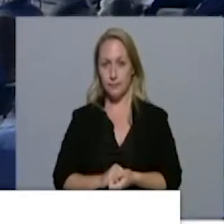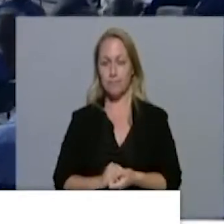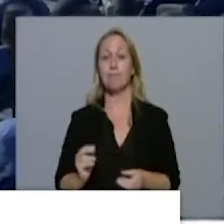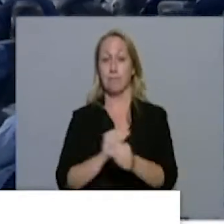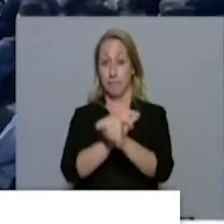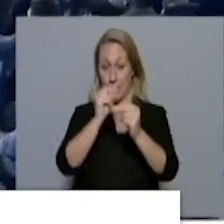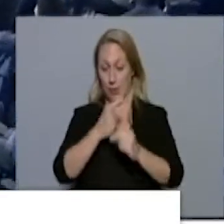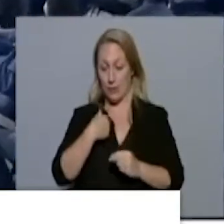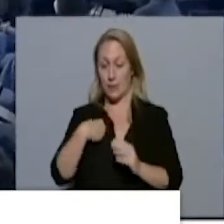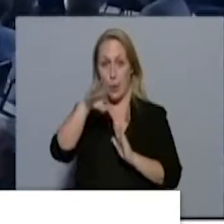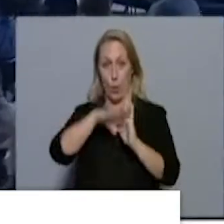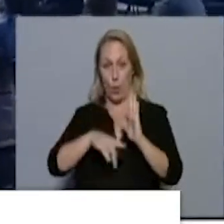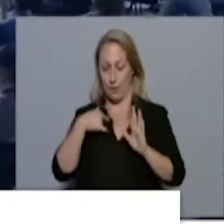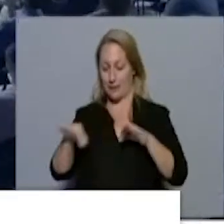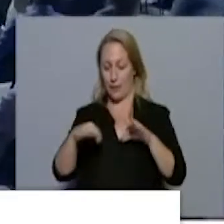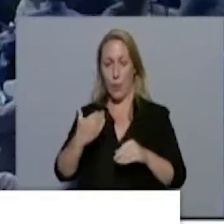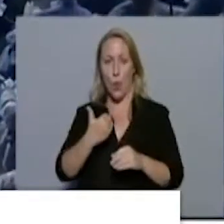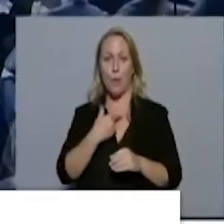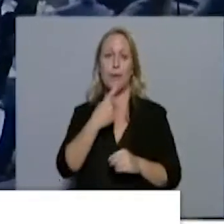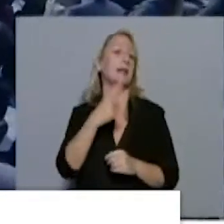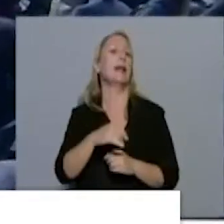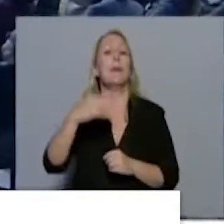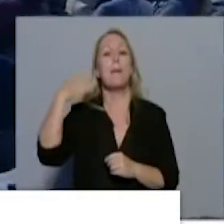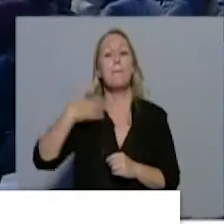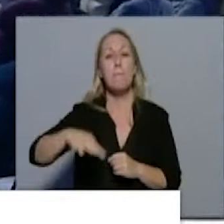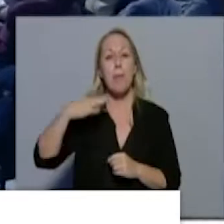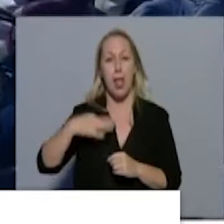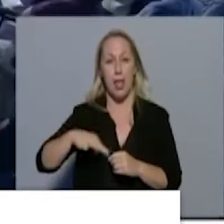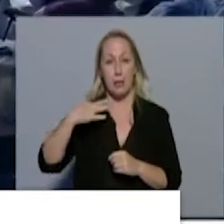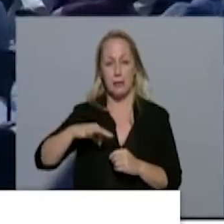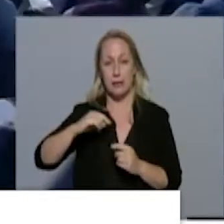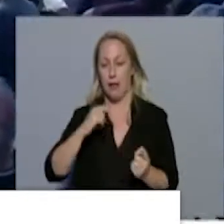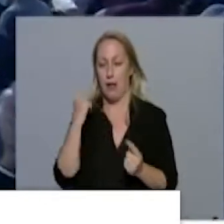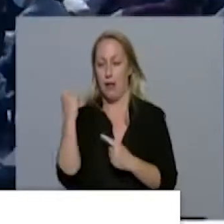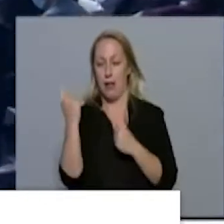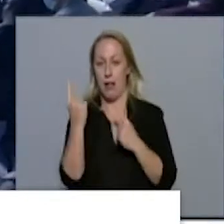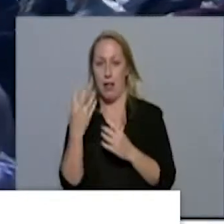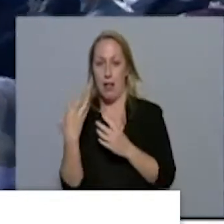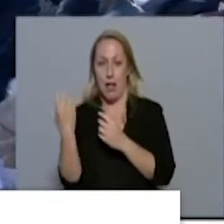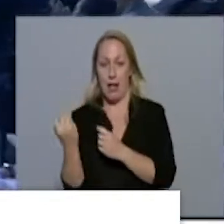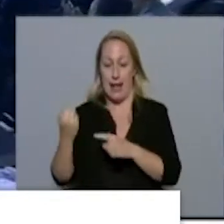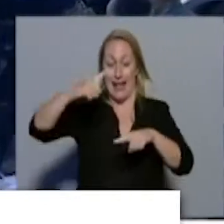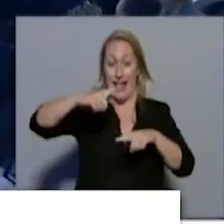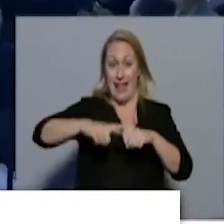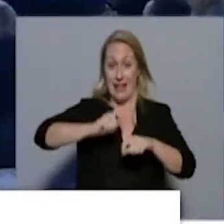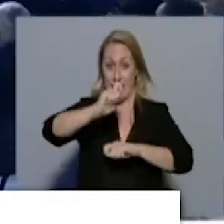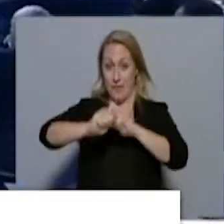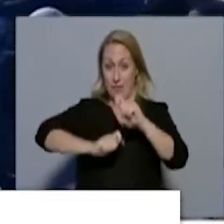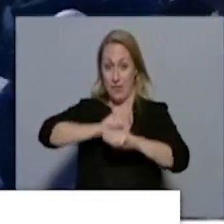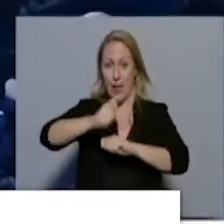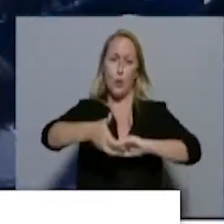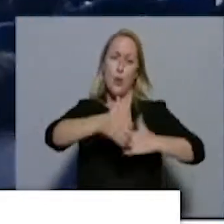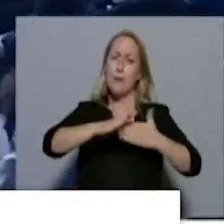συνδέουμε στο πρόγραμμά μας την πράσινη μετάβαση με την ελληνική παραγωγή προϊόντων και υπηρεσιών.